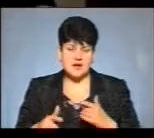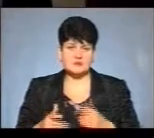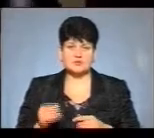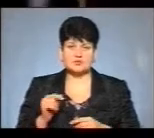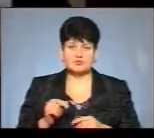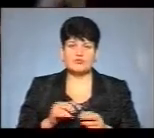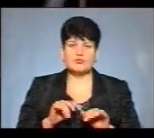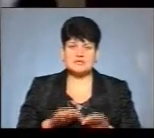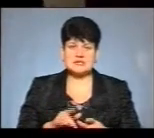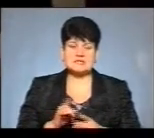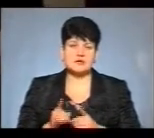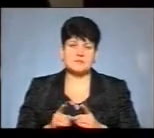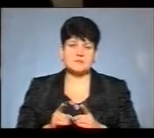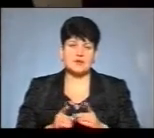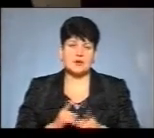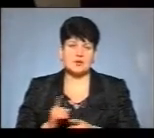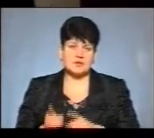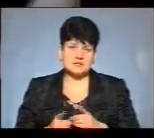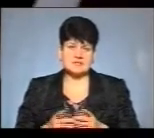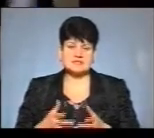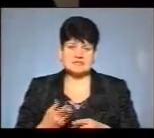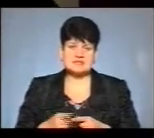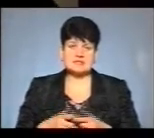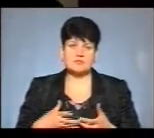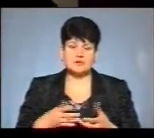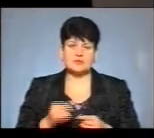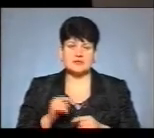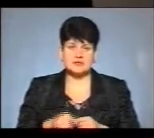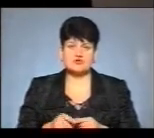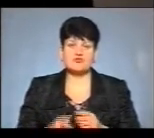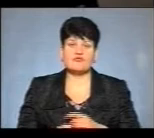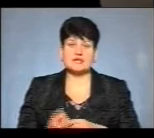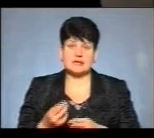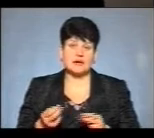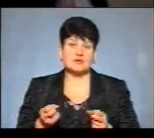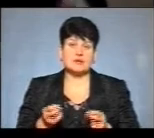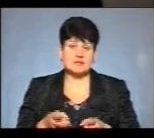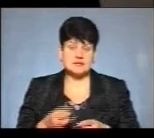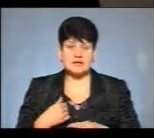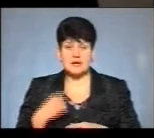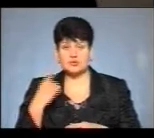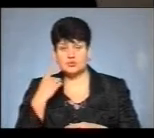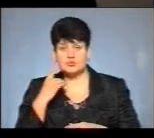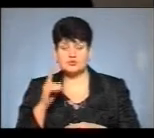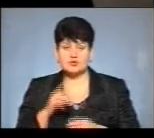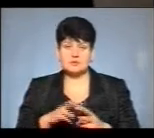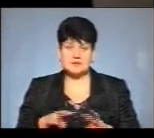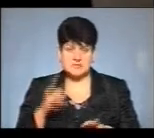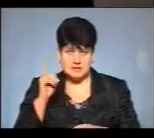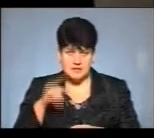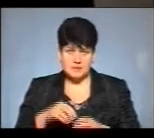процес реорганізації, він через той якраз вплинув на те, що виникають такі ризики. Я думаю собі, тому що міністр знає цю